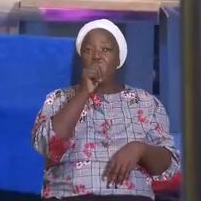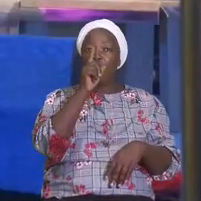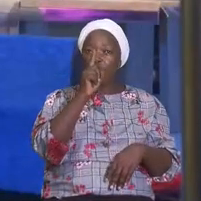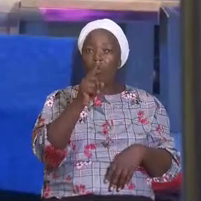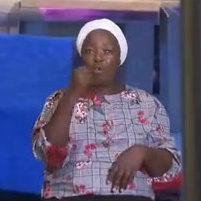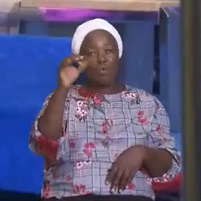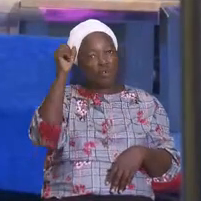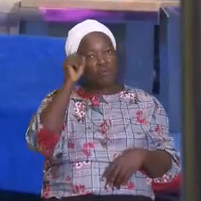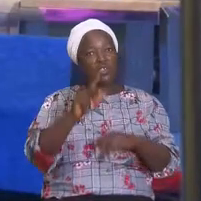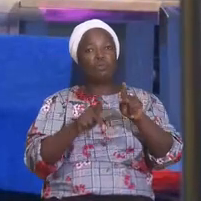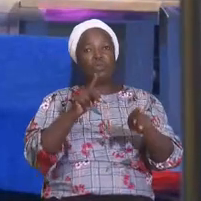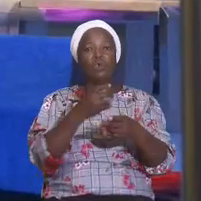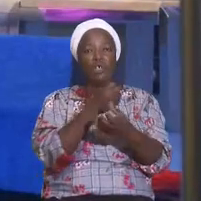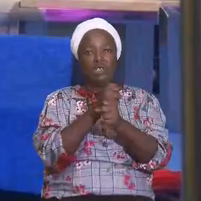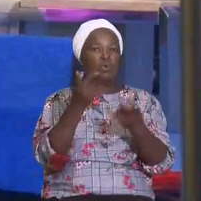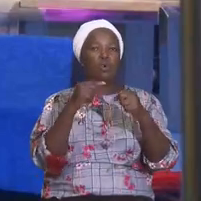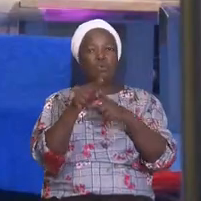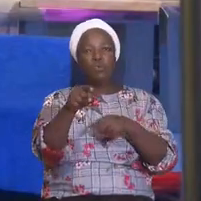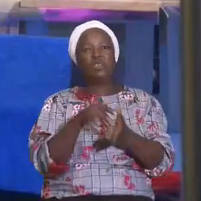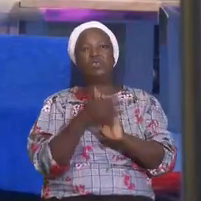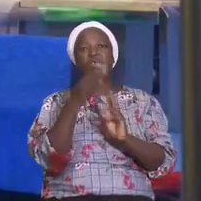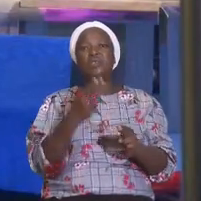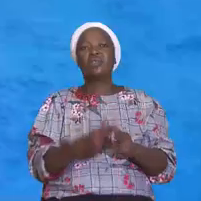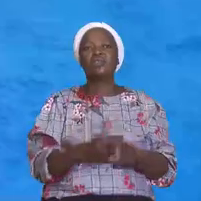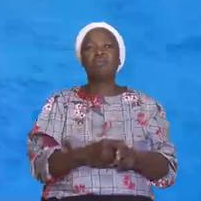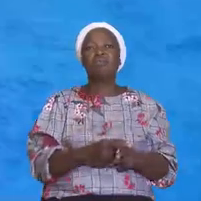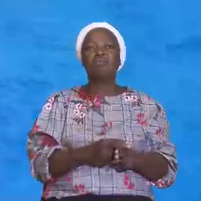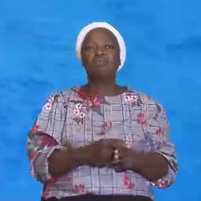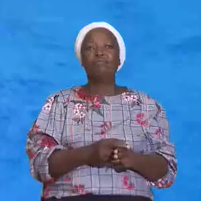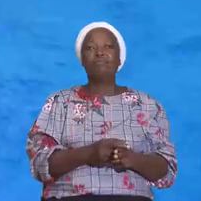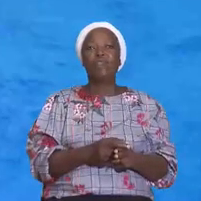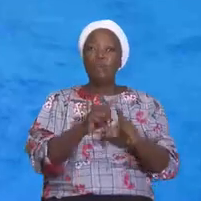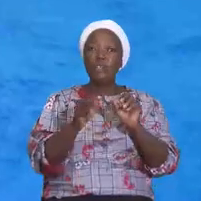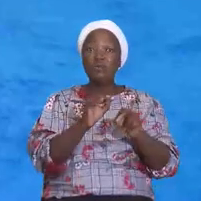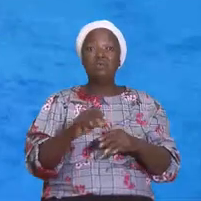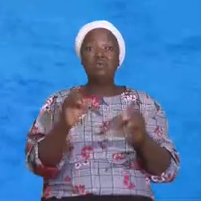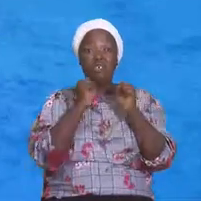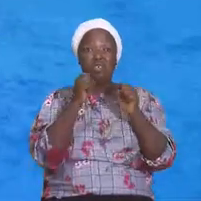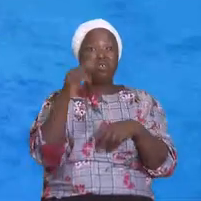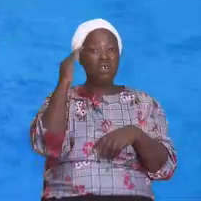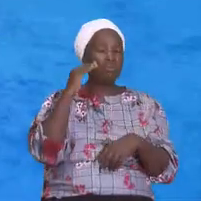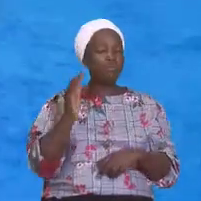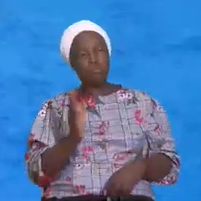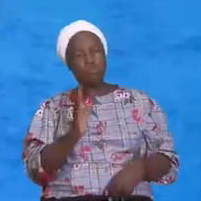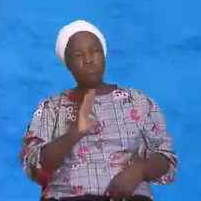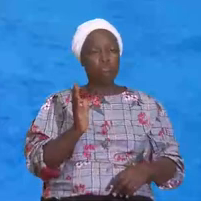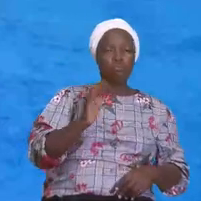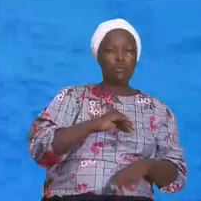il veut une place pour moi au ciel. Je fais partie de son peuple. Le salut viendra pour toi.